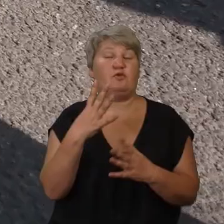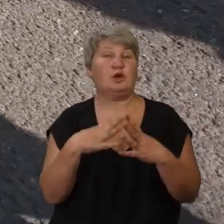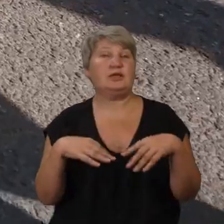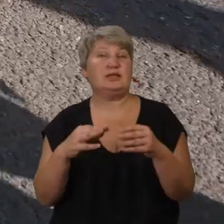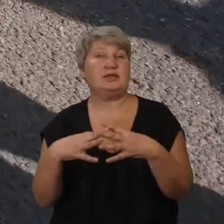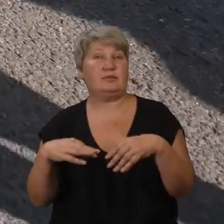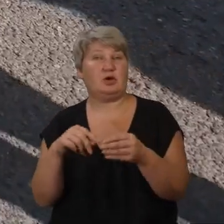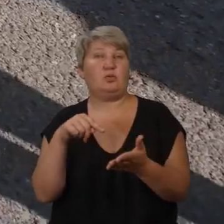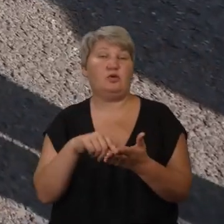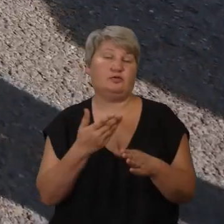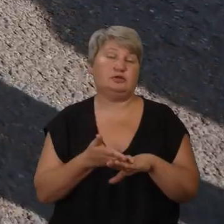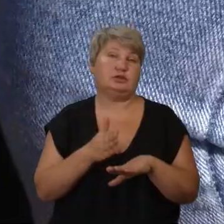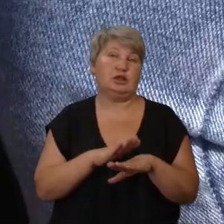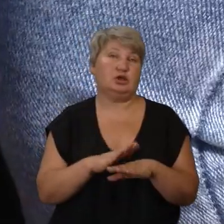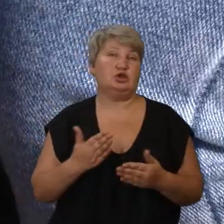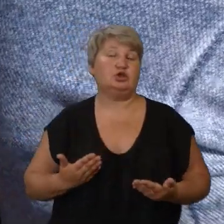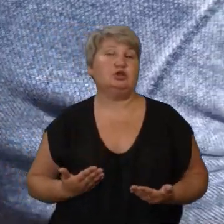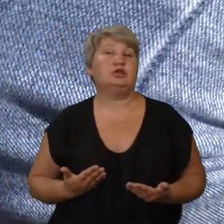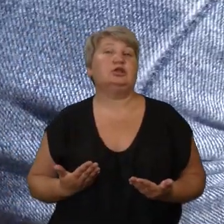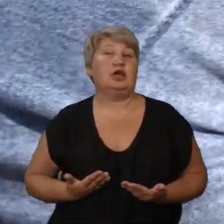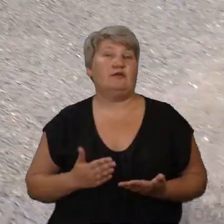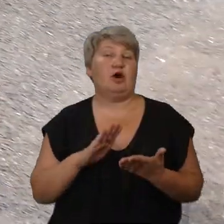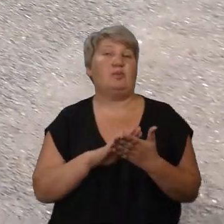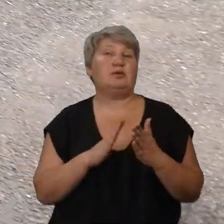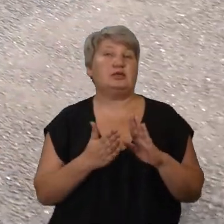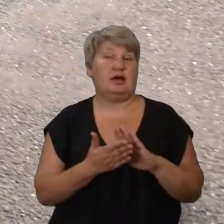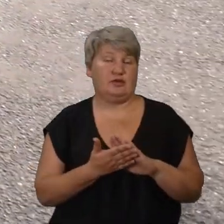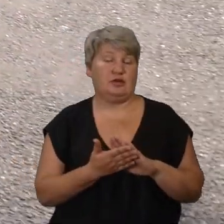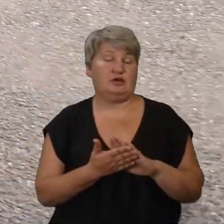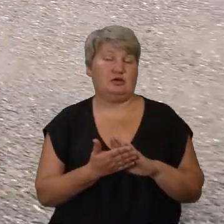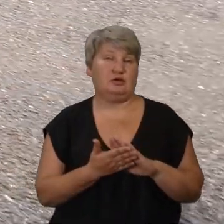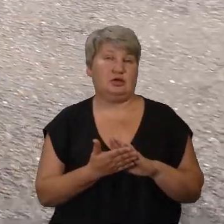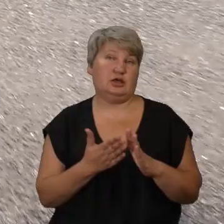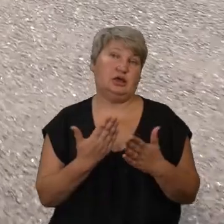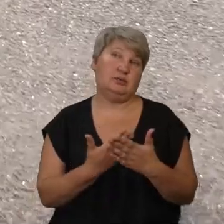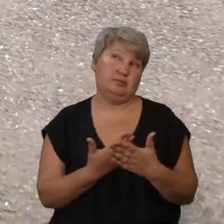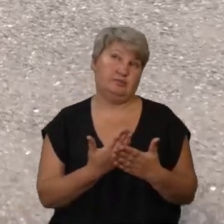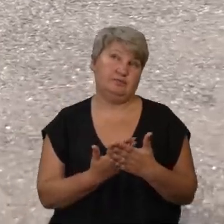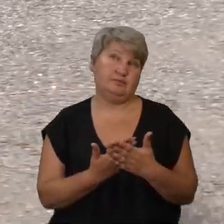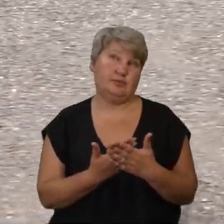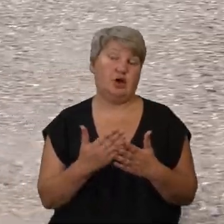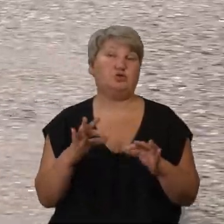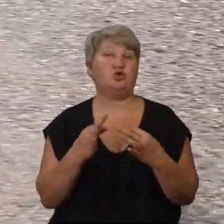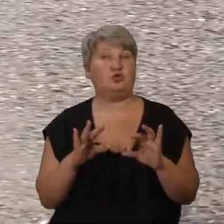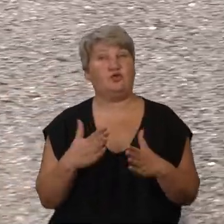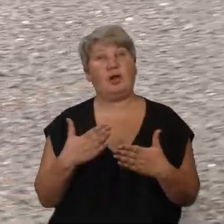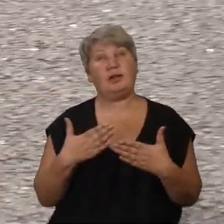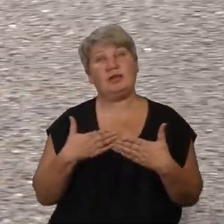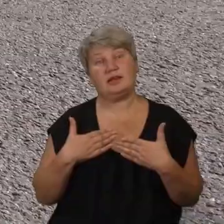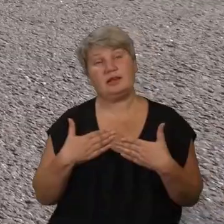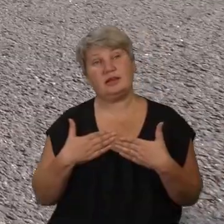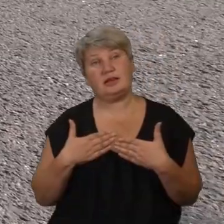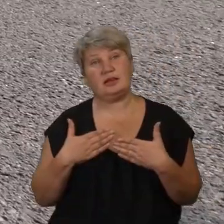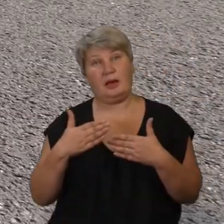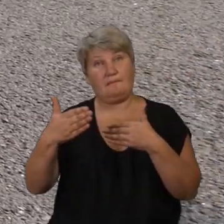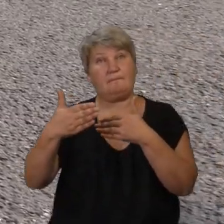опинилися у складних життєвих обставинах і по десь якщо дозволить нам ближче поїхати